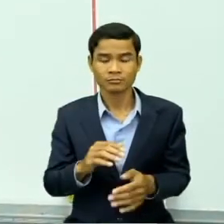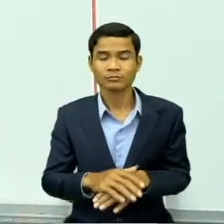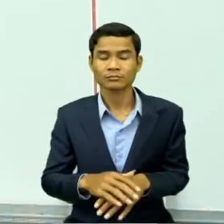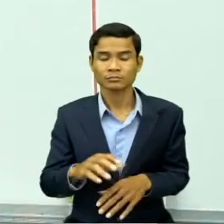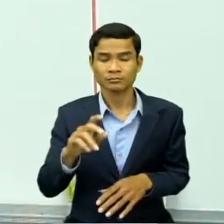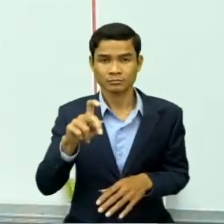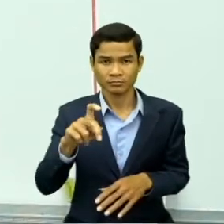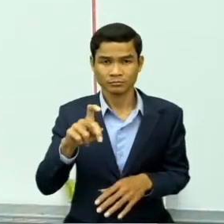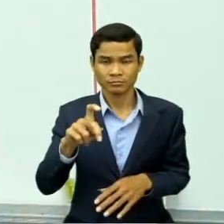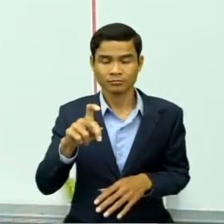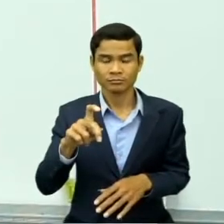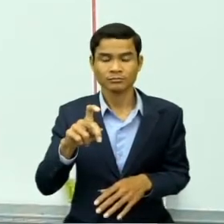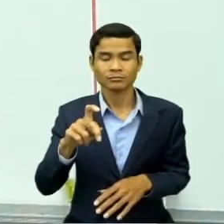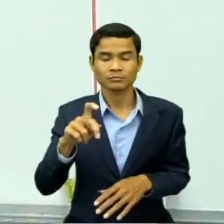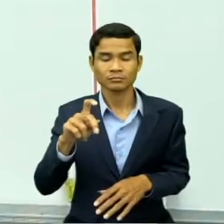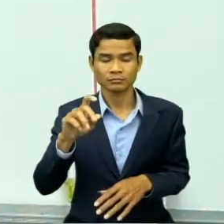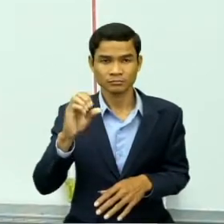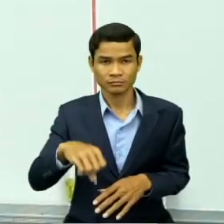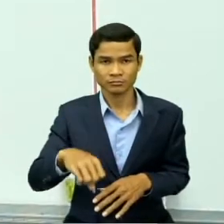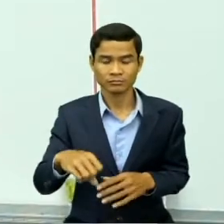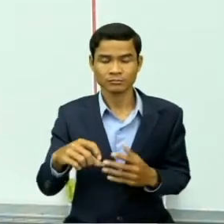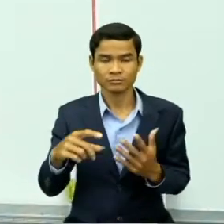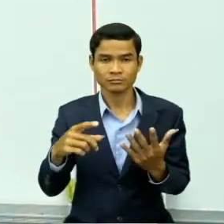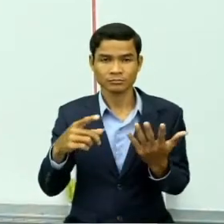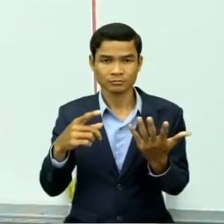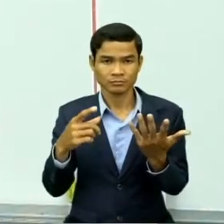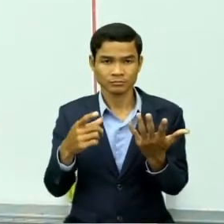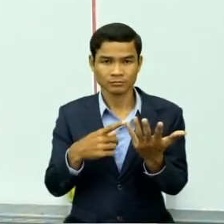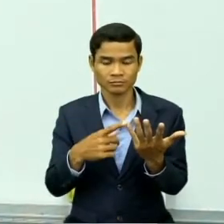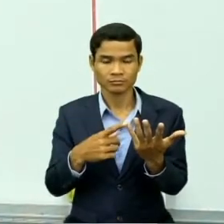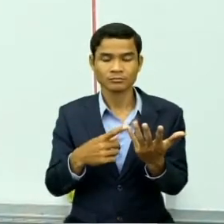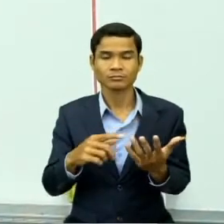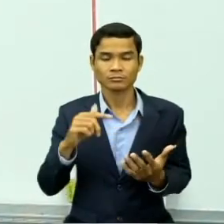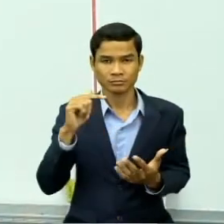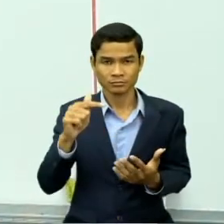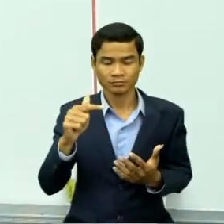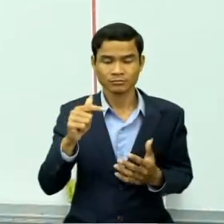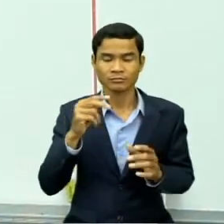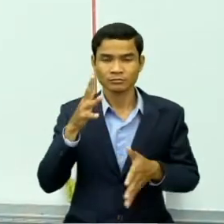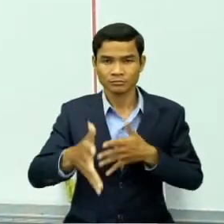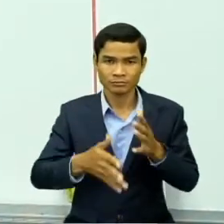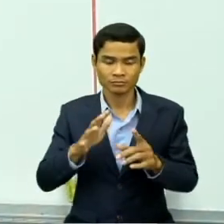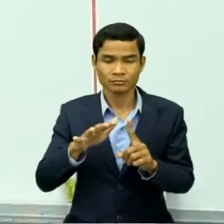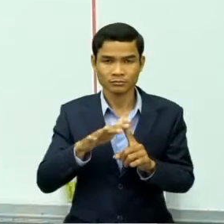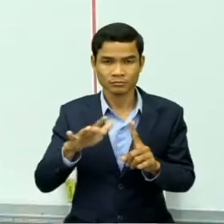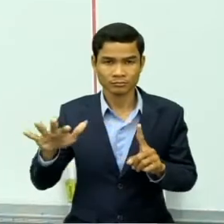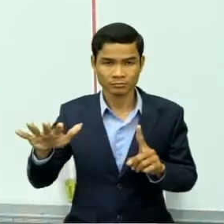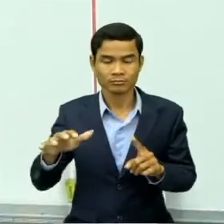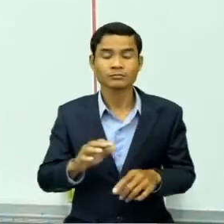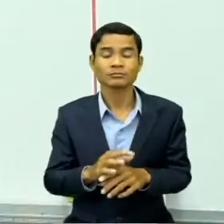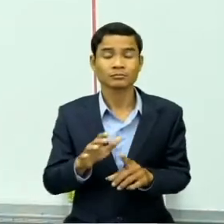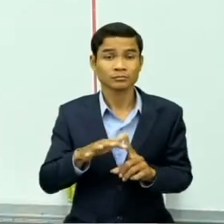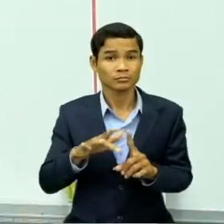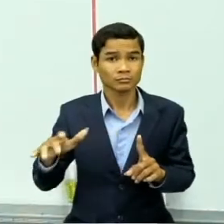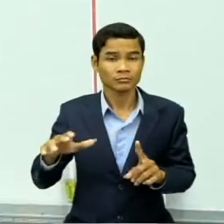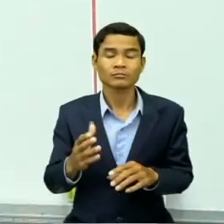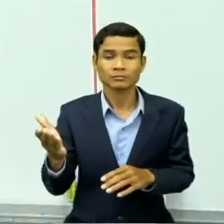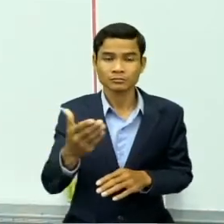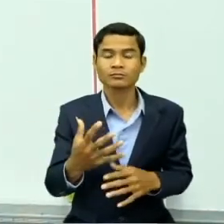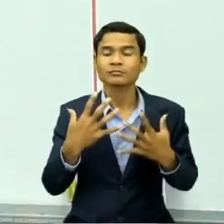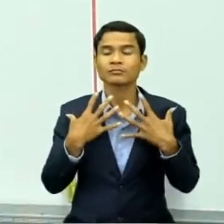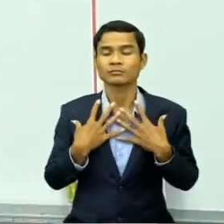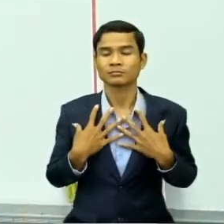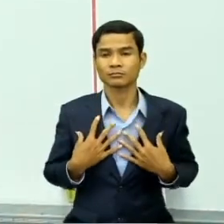tiếng play play play là ngỡ play chà lấy đồng bài ấy thua